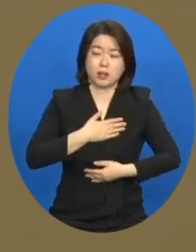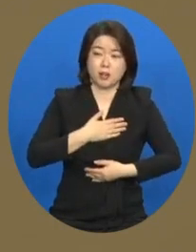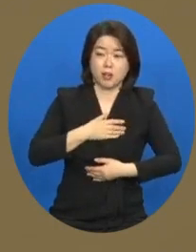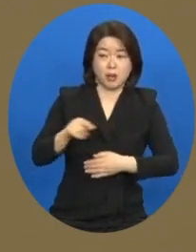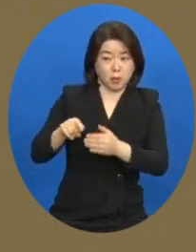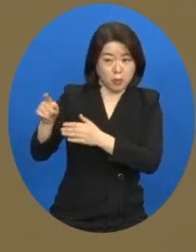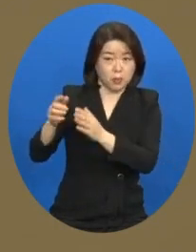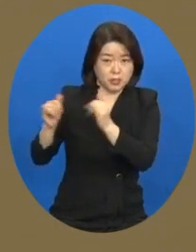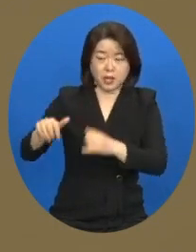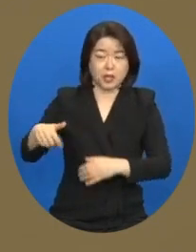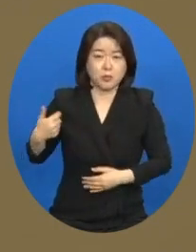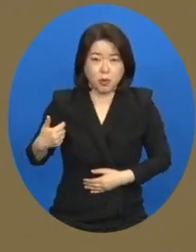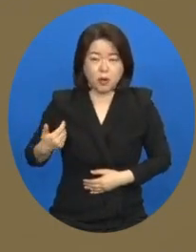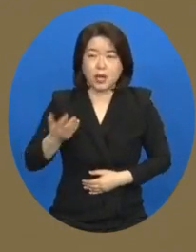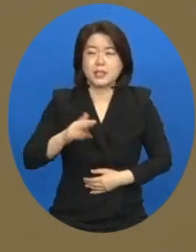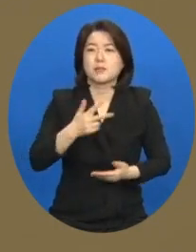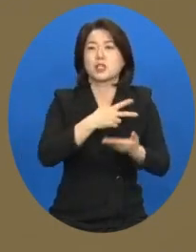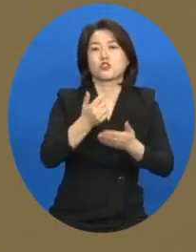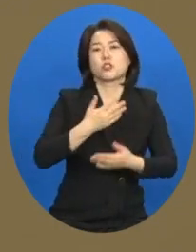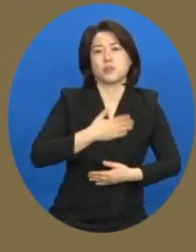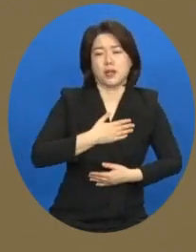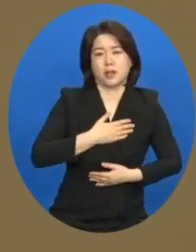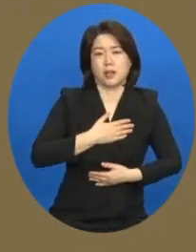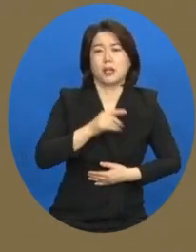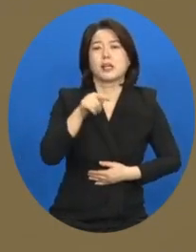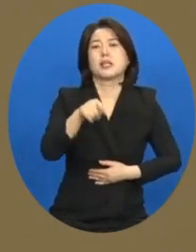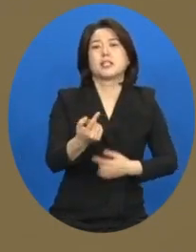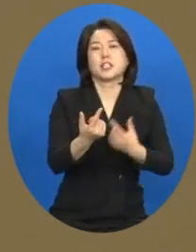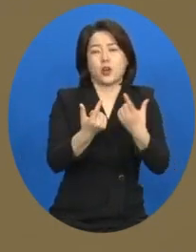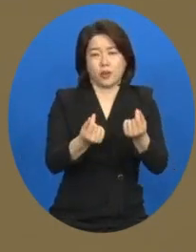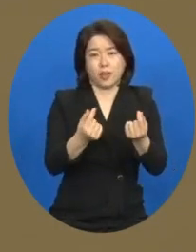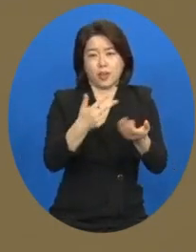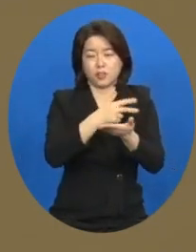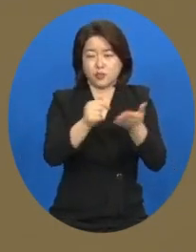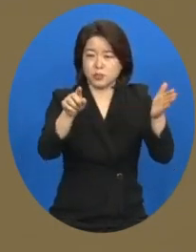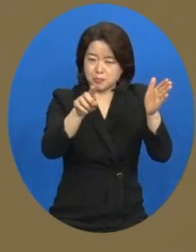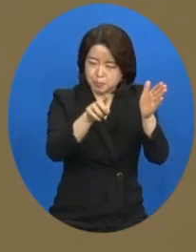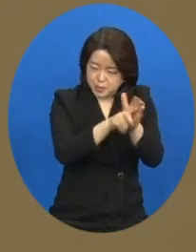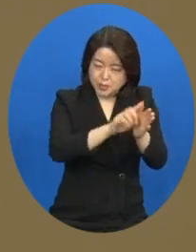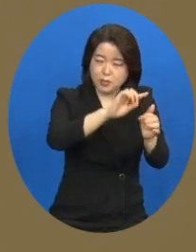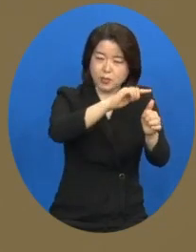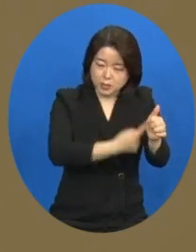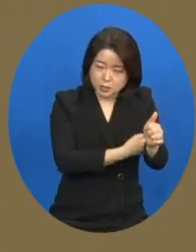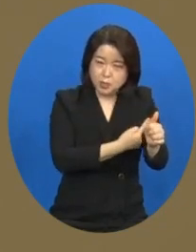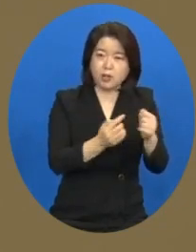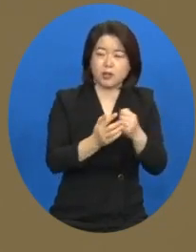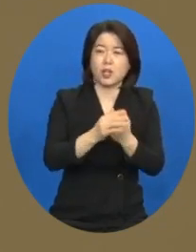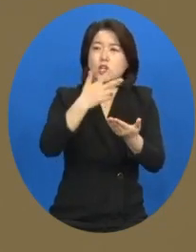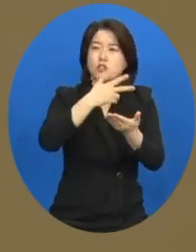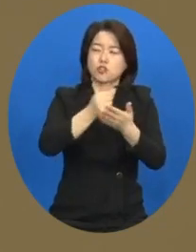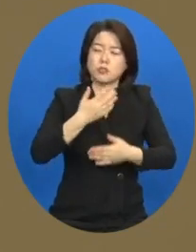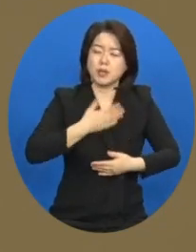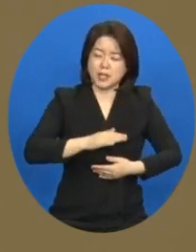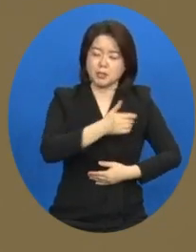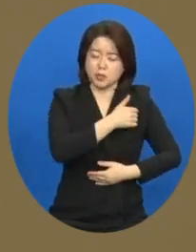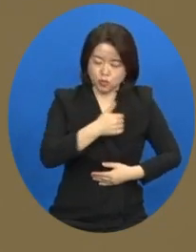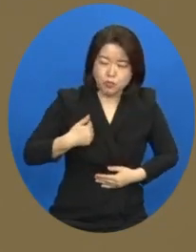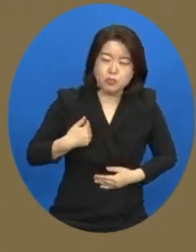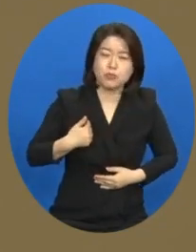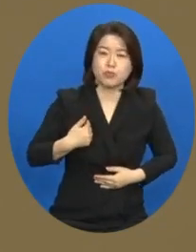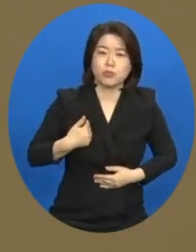주님은 아시잖아요. 여러분, 이렇게 주님이 믿어져야, 주님이 아시면 됐지 뭐, 충분하지 뭐.